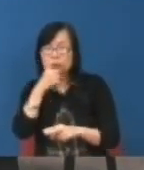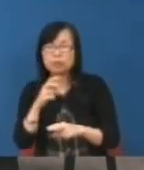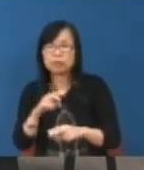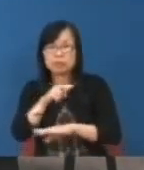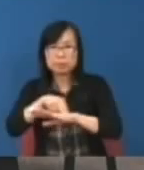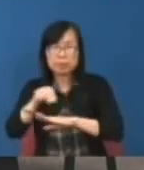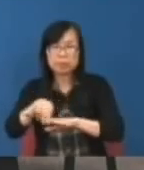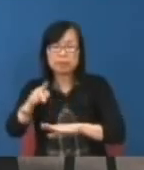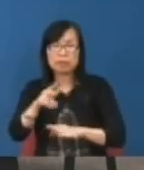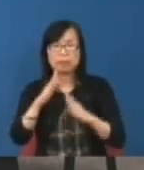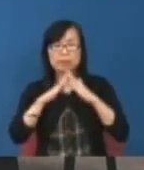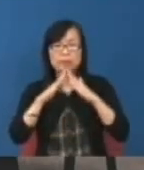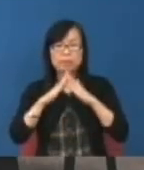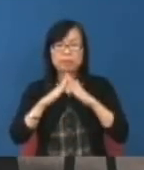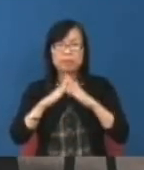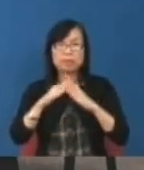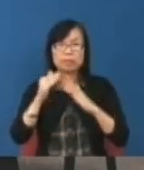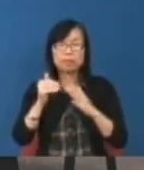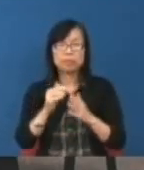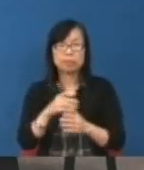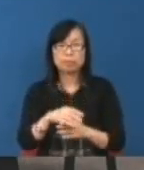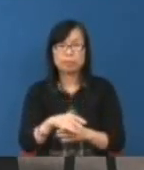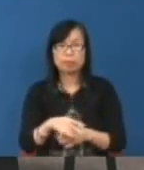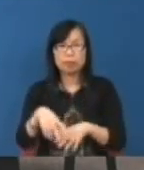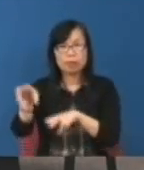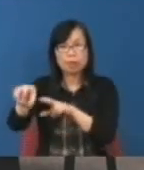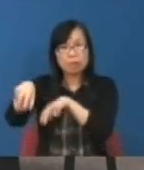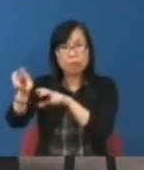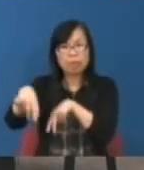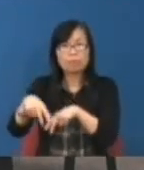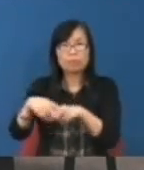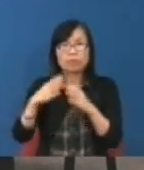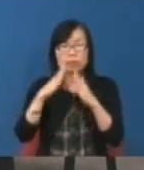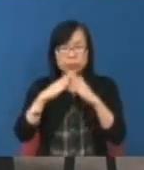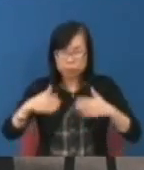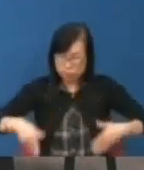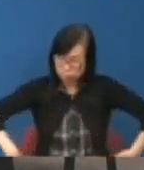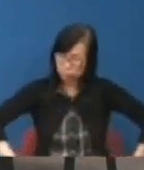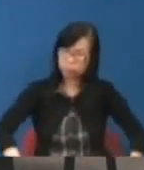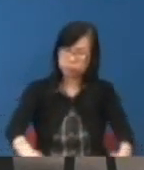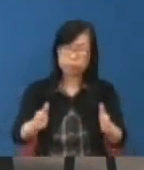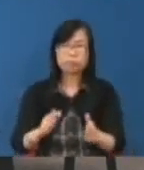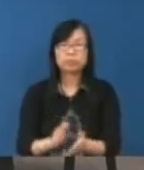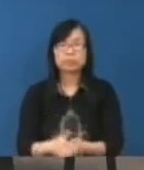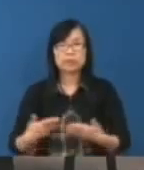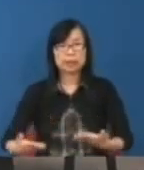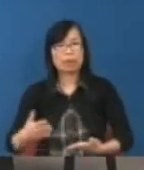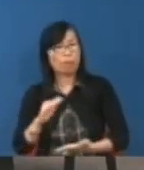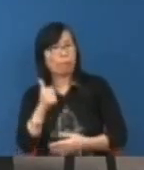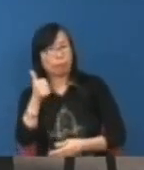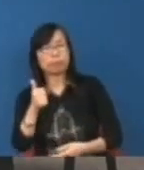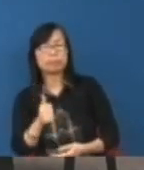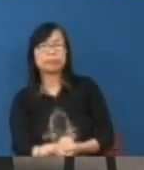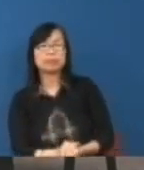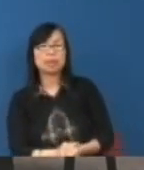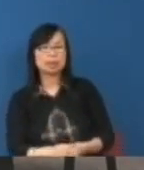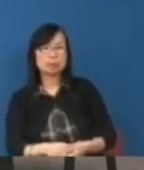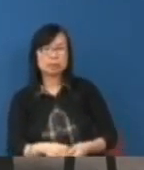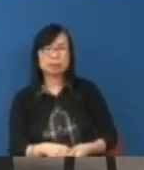住鄉住村，想入鎮啊，你真係好大鑊啦。而家可能好啲啦，係咪？鎮都需要啲